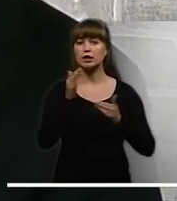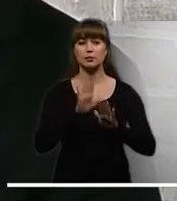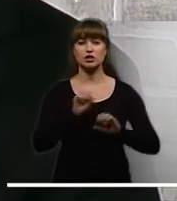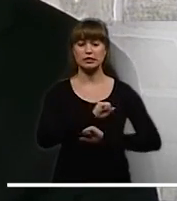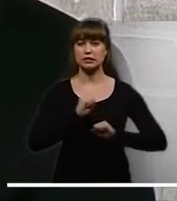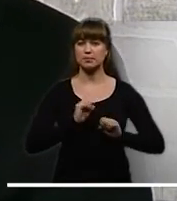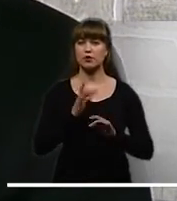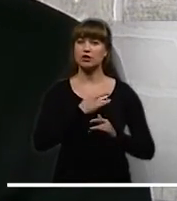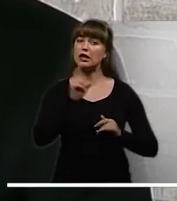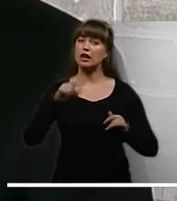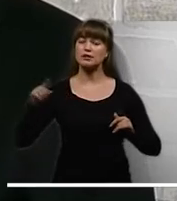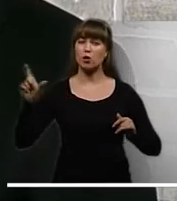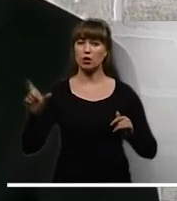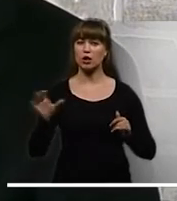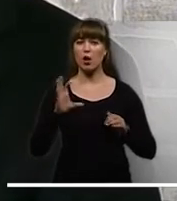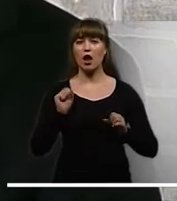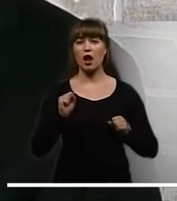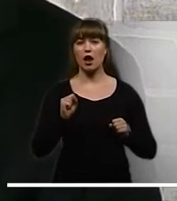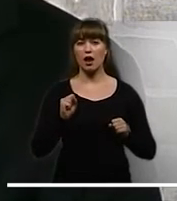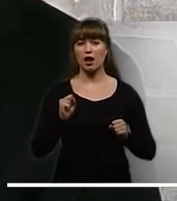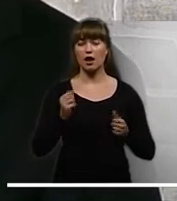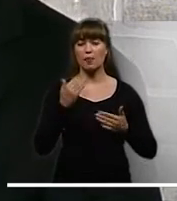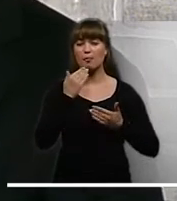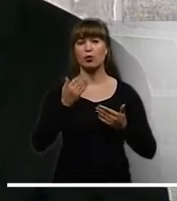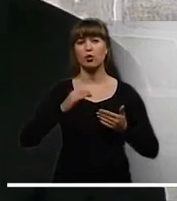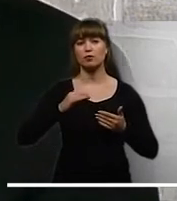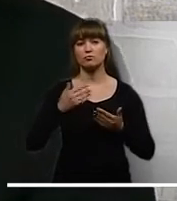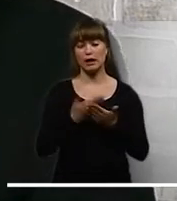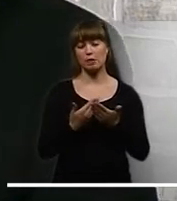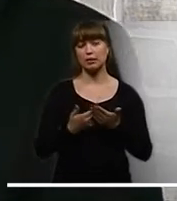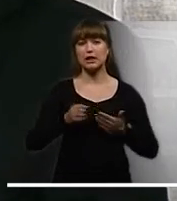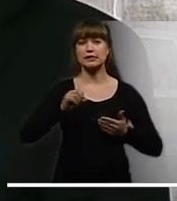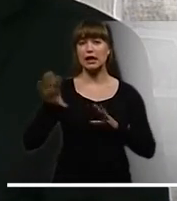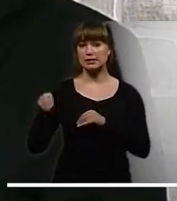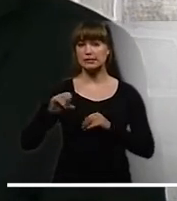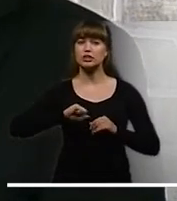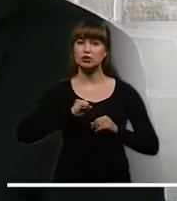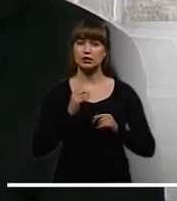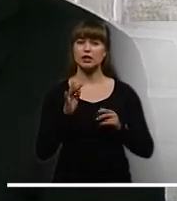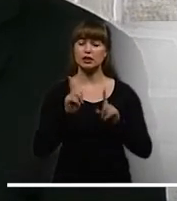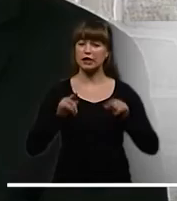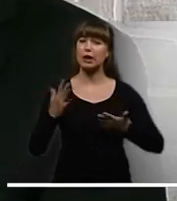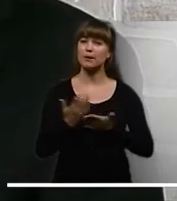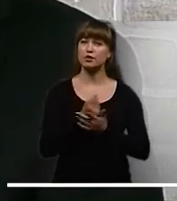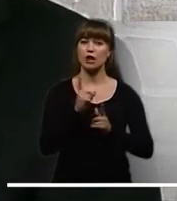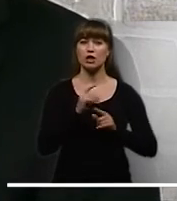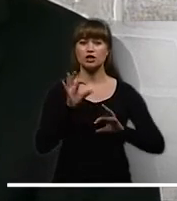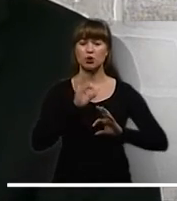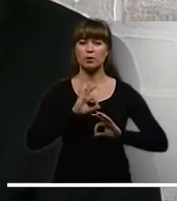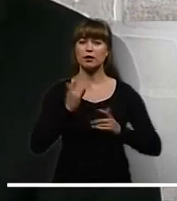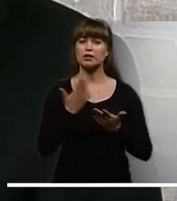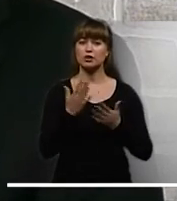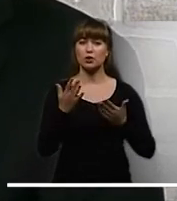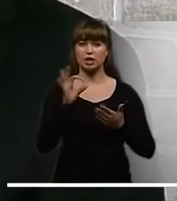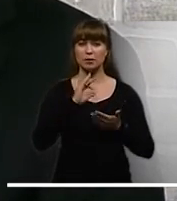обращаются ни к терапевту, ни к кардиологу, а лечатся по рекомендации соседей, друзей и так далее. Иногда получается, что те препараты, которые